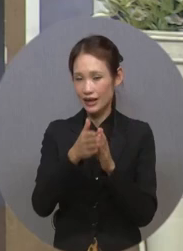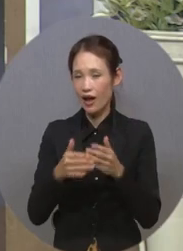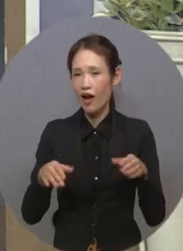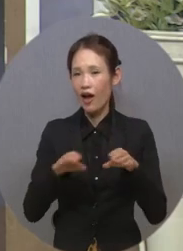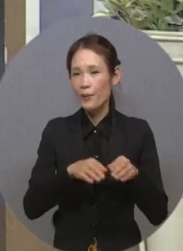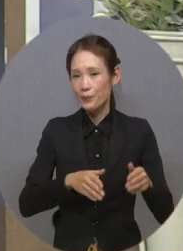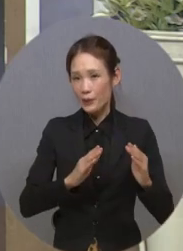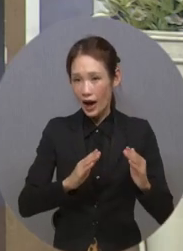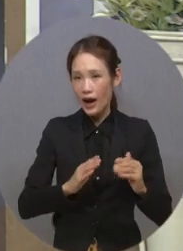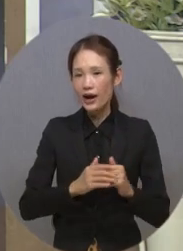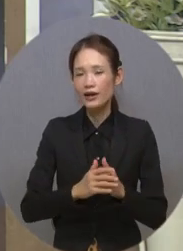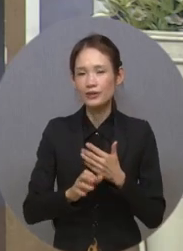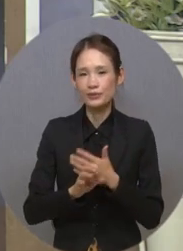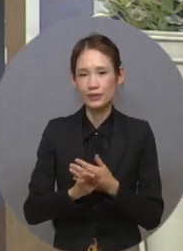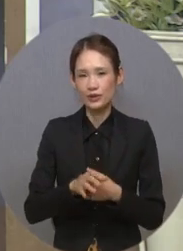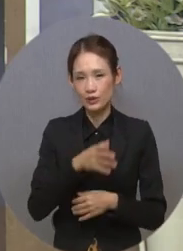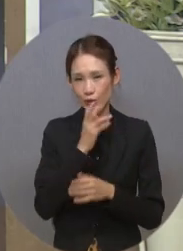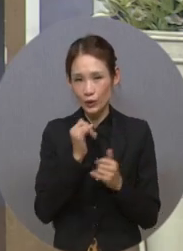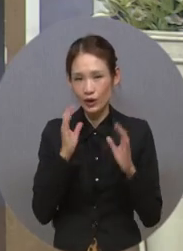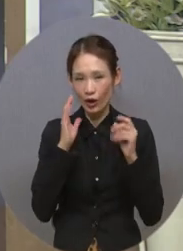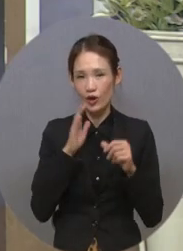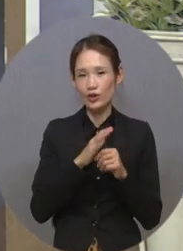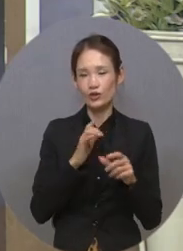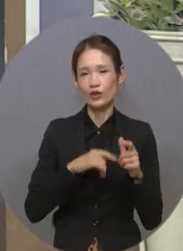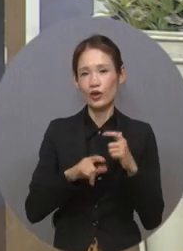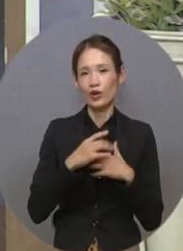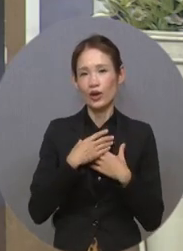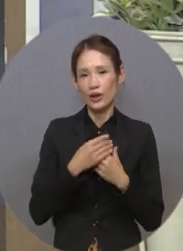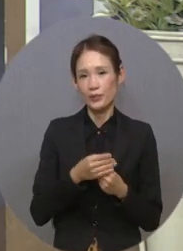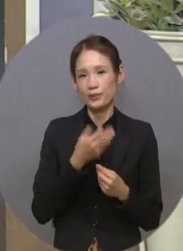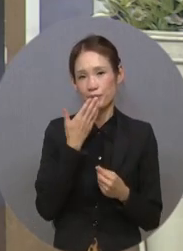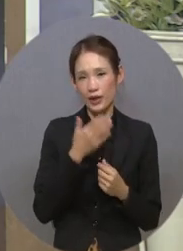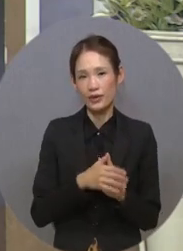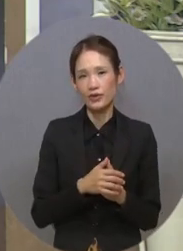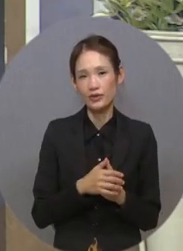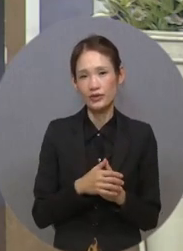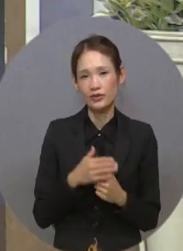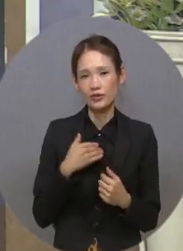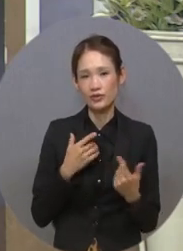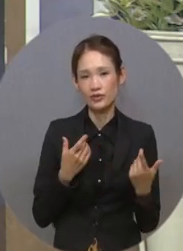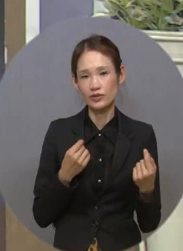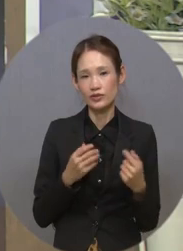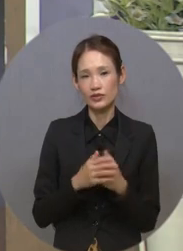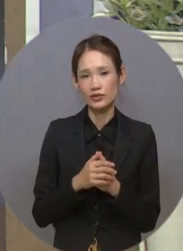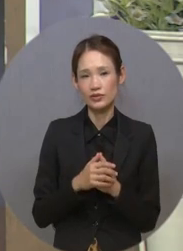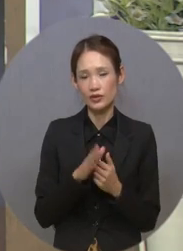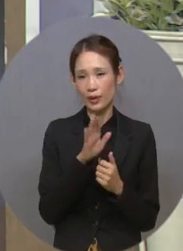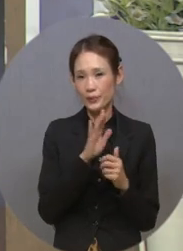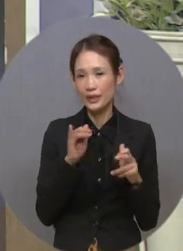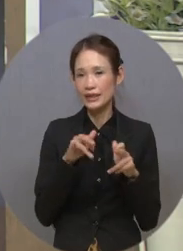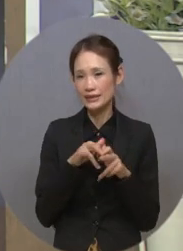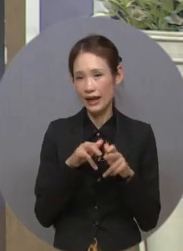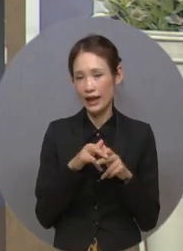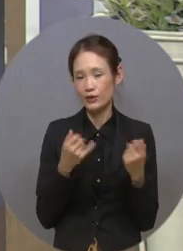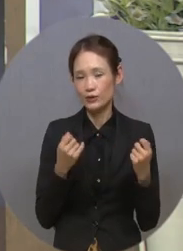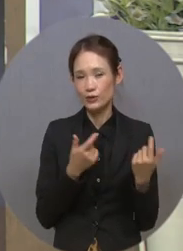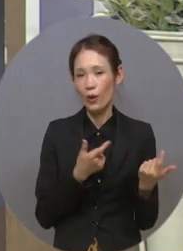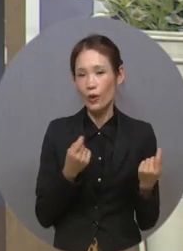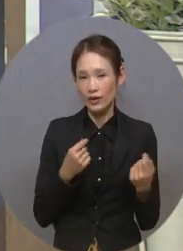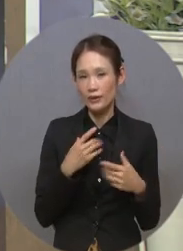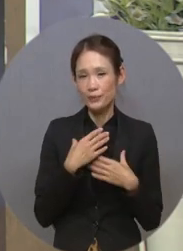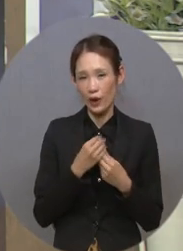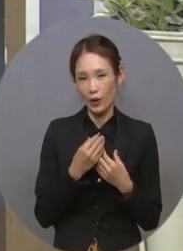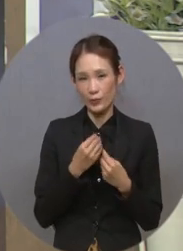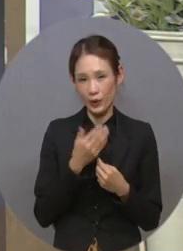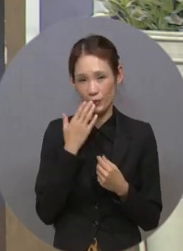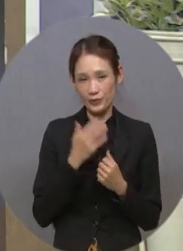뭐 노역자뿐만 아니라 노인, 어린아이들도 네. 더 편리하게 이용할 수 있고 그렇죠. 또 예. 저희 이런 뭐 비장애인분들도 편리하게 이용할 수 있기 때문에 네.